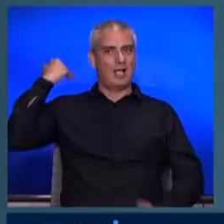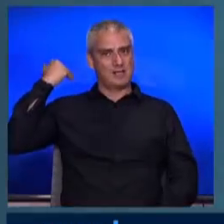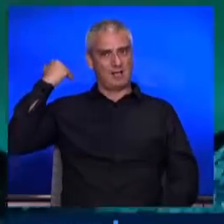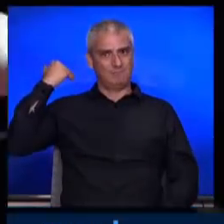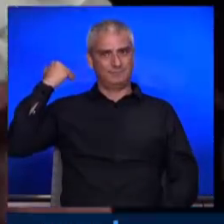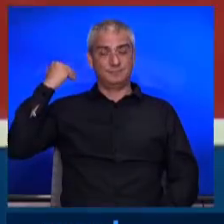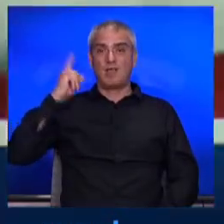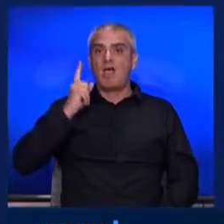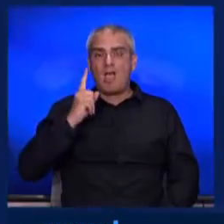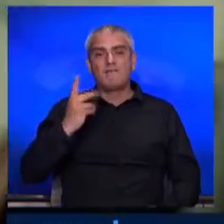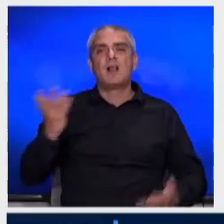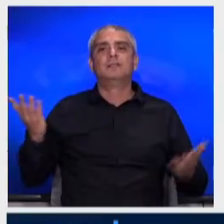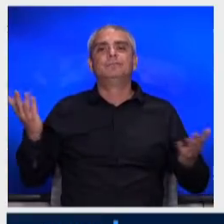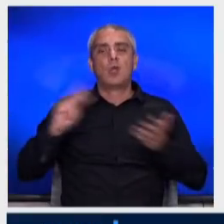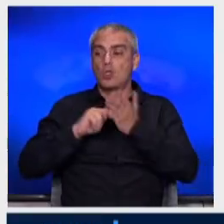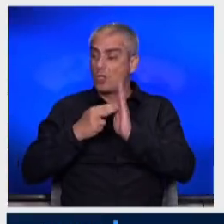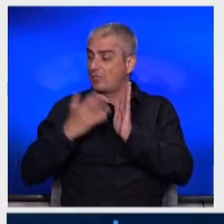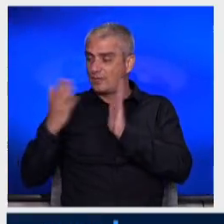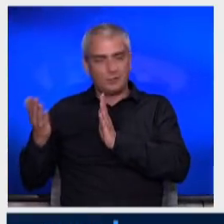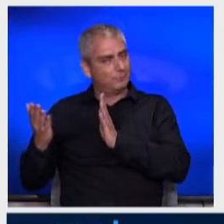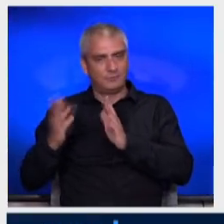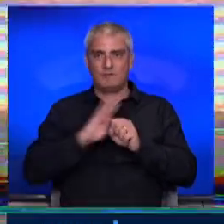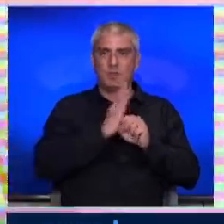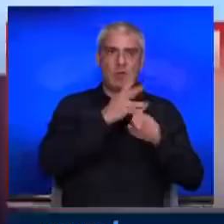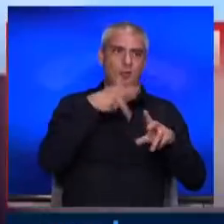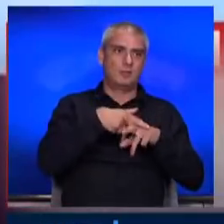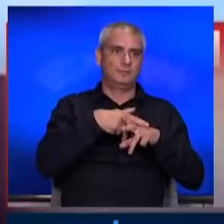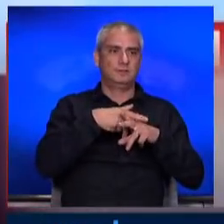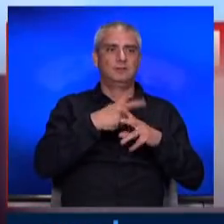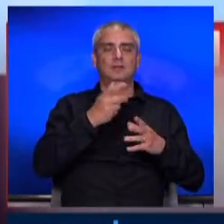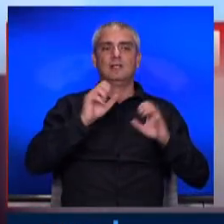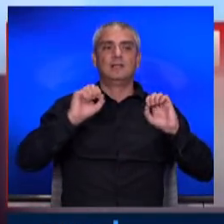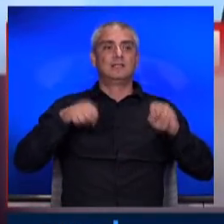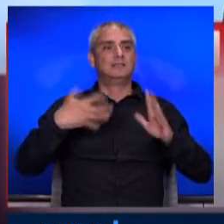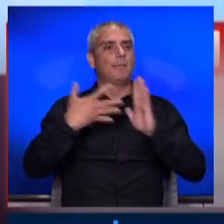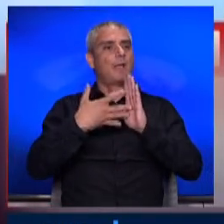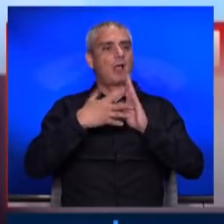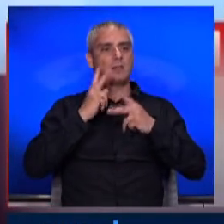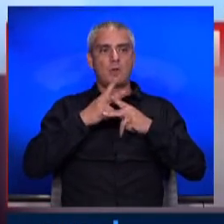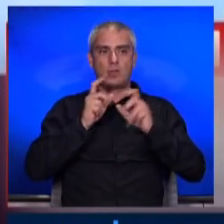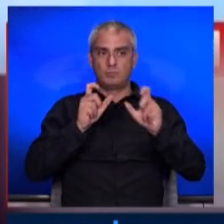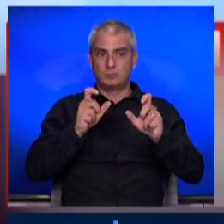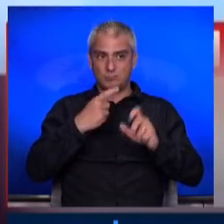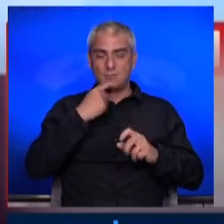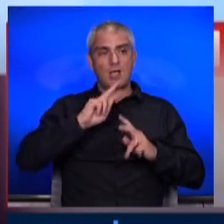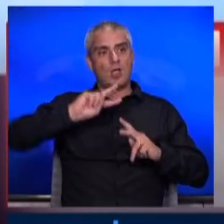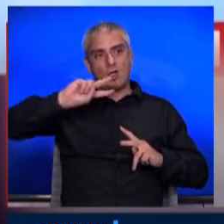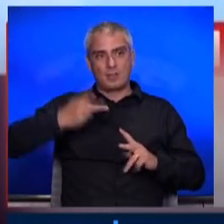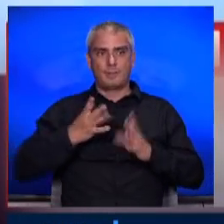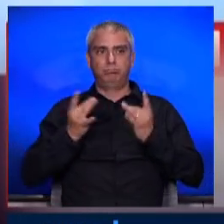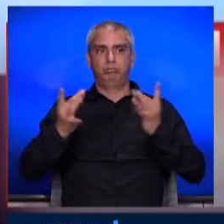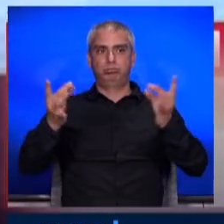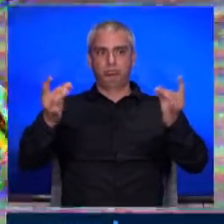other. אבל איך אומרים, תוכניות לחוד וקורונה לחוד. The CDC director is now warning a second wave of